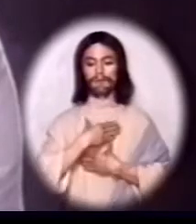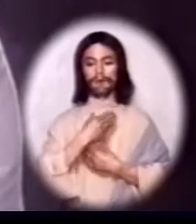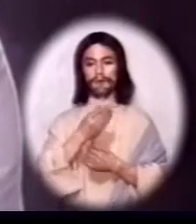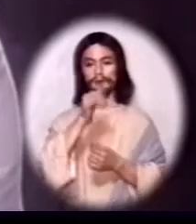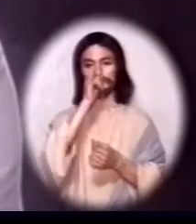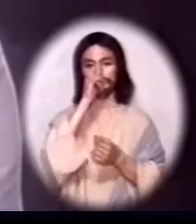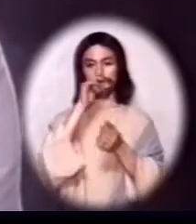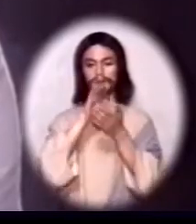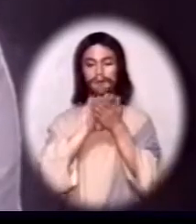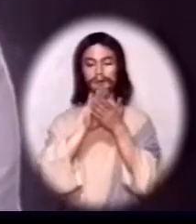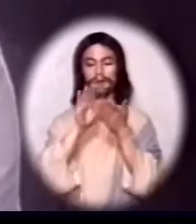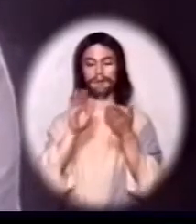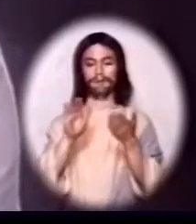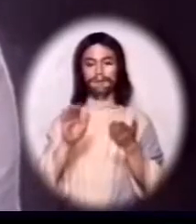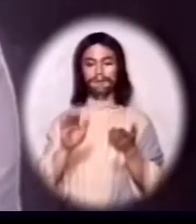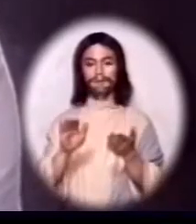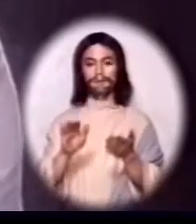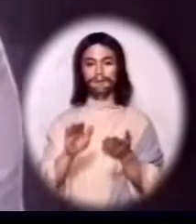평강이 있을지어다.